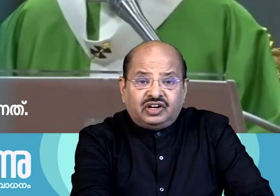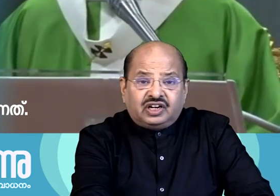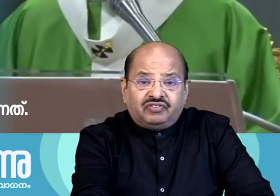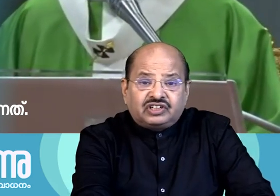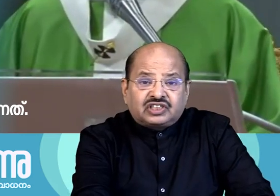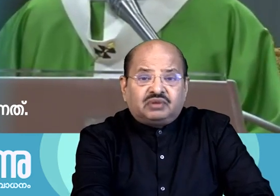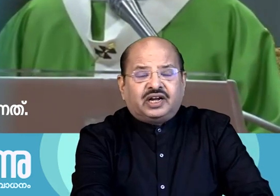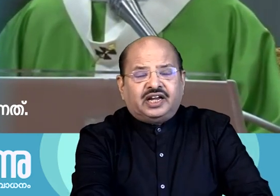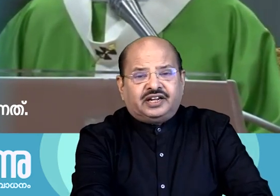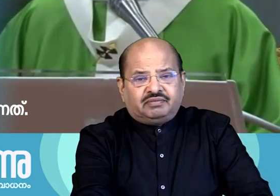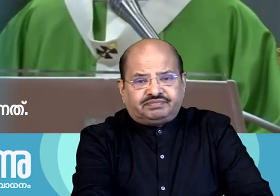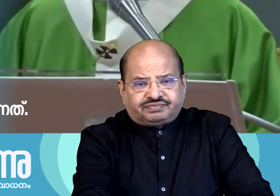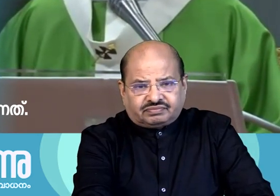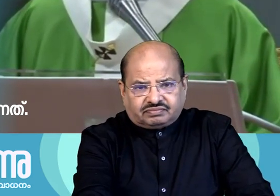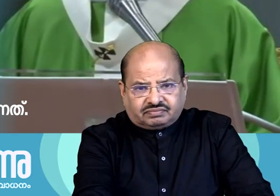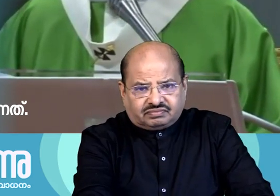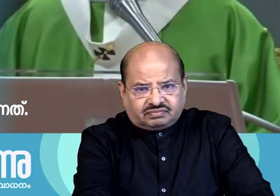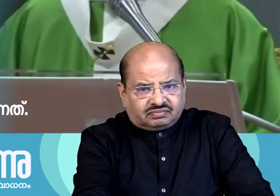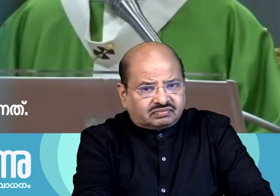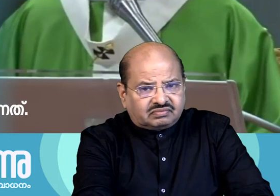വിലമതിക്കാനുള്ള ദീർഘവീക്ഷണം ഉണ്ടായിരിക്കണം.